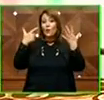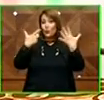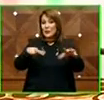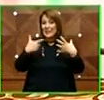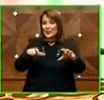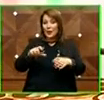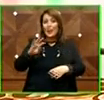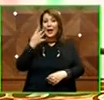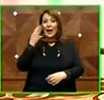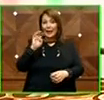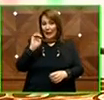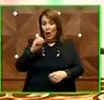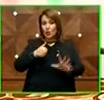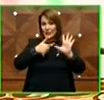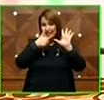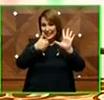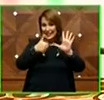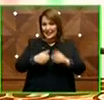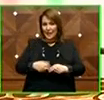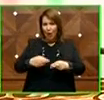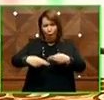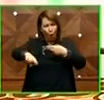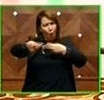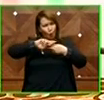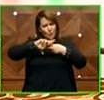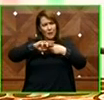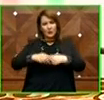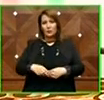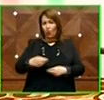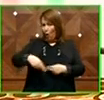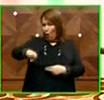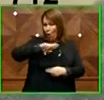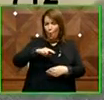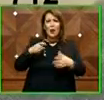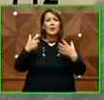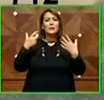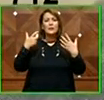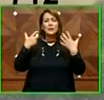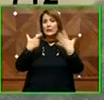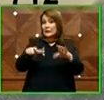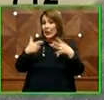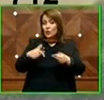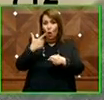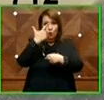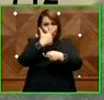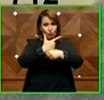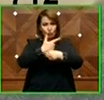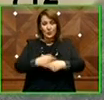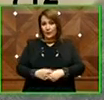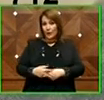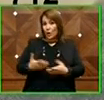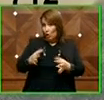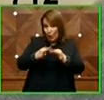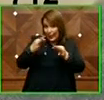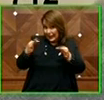1746، تم تعويض من هذ الغائبين 712، معناتها